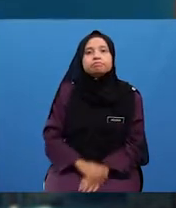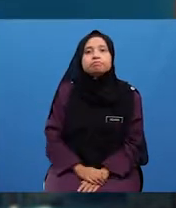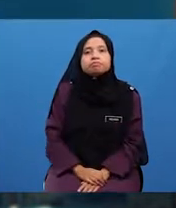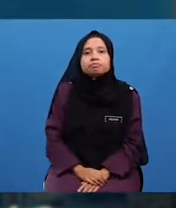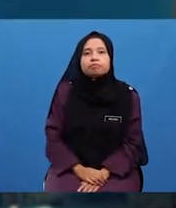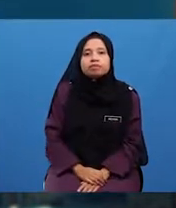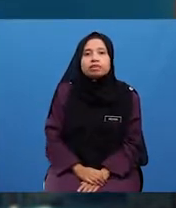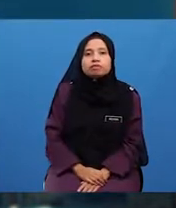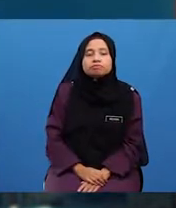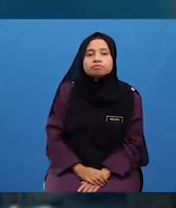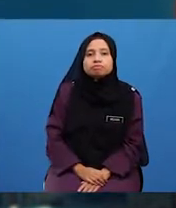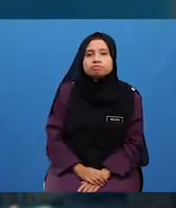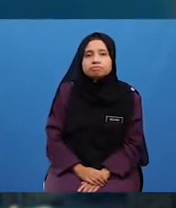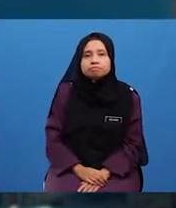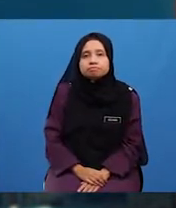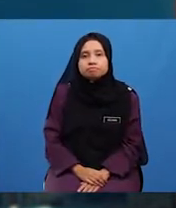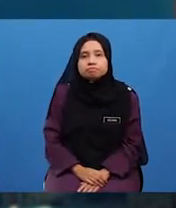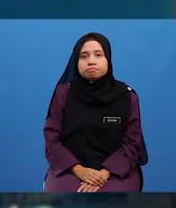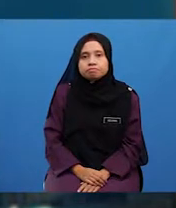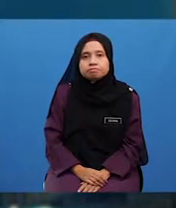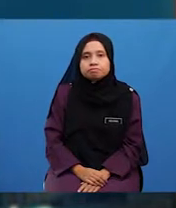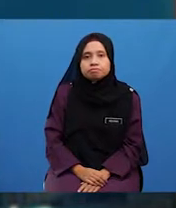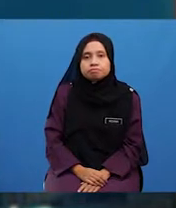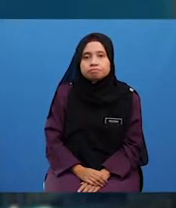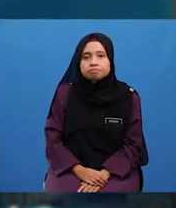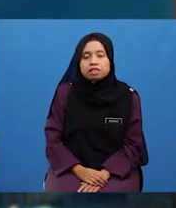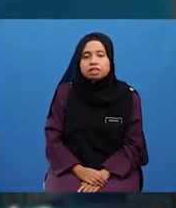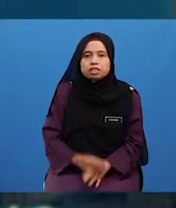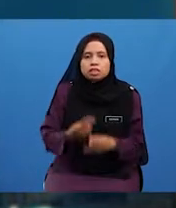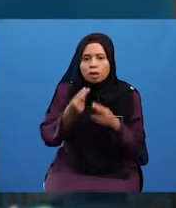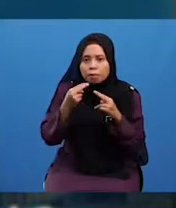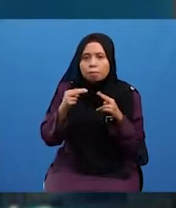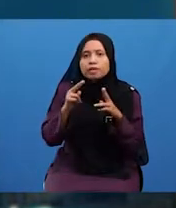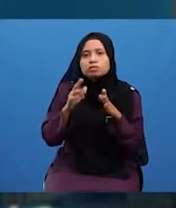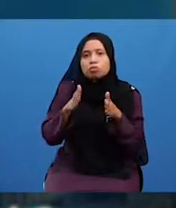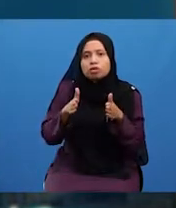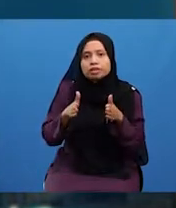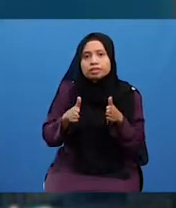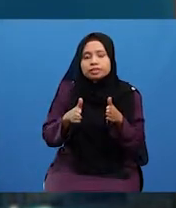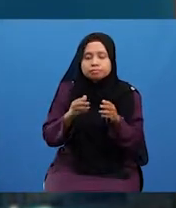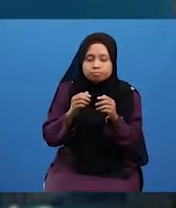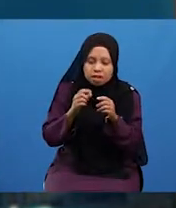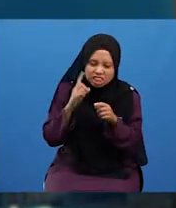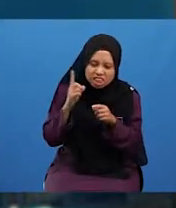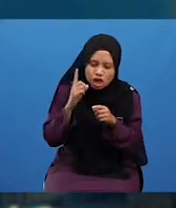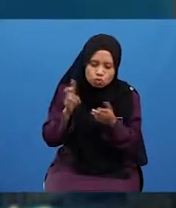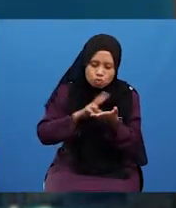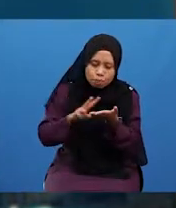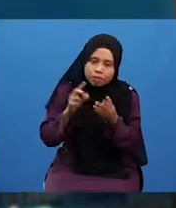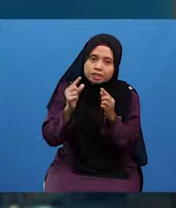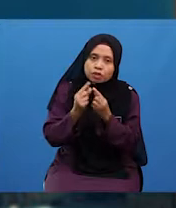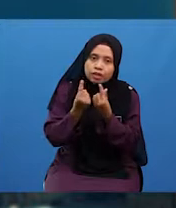mahsyar. Allahu Akbar, hebatnya. Nikmat orang yang melazimi membaca